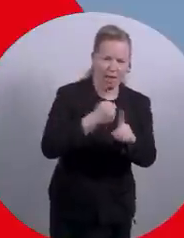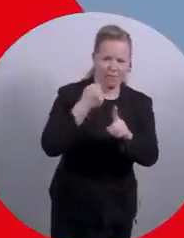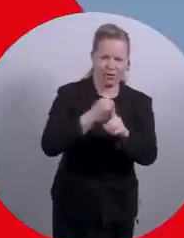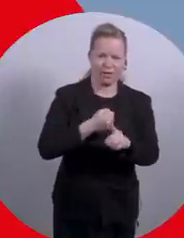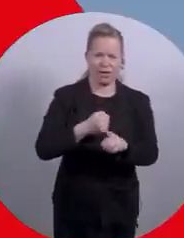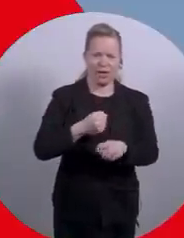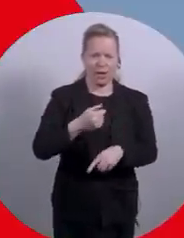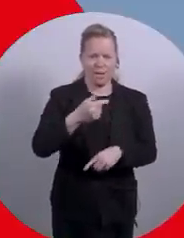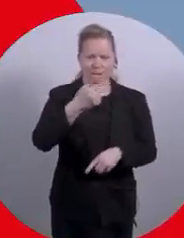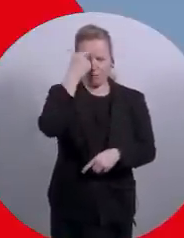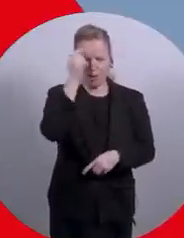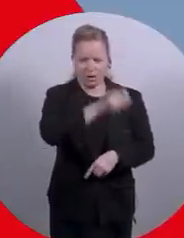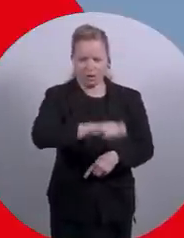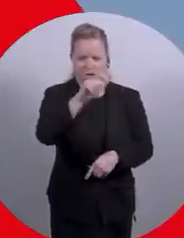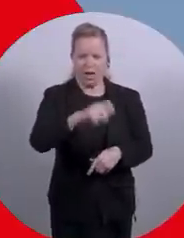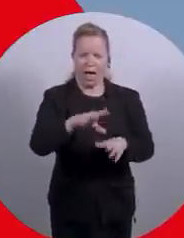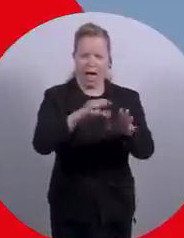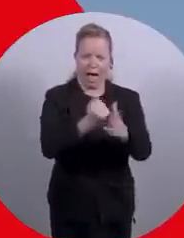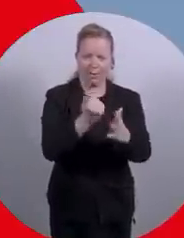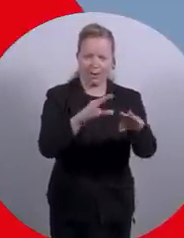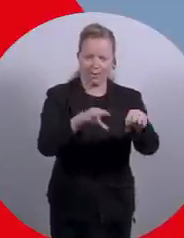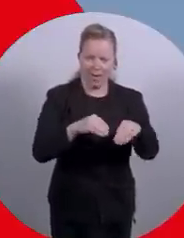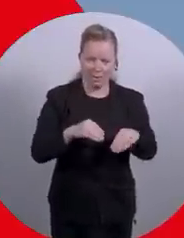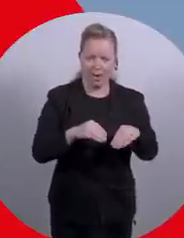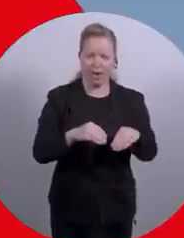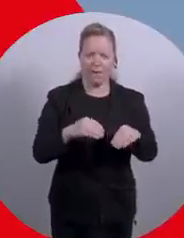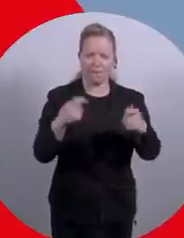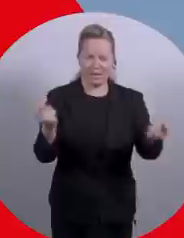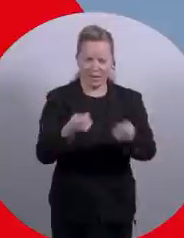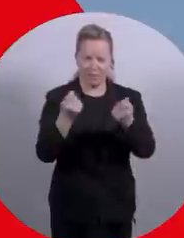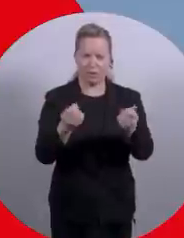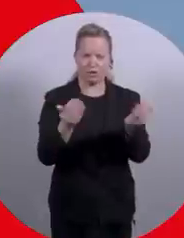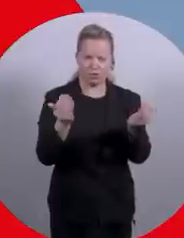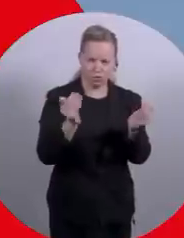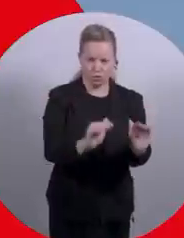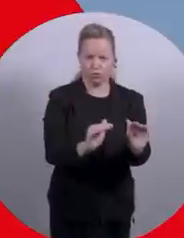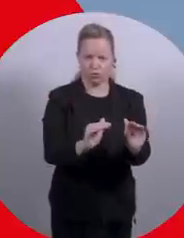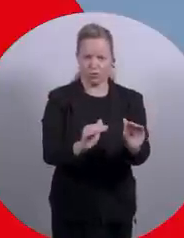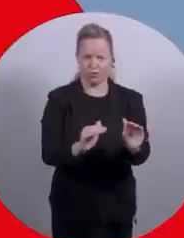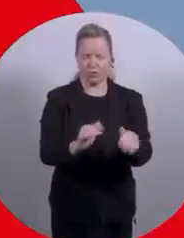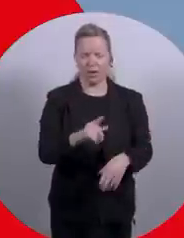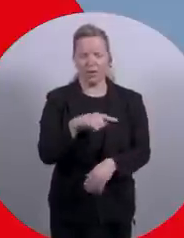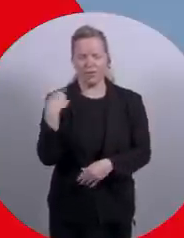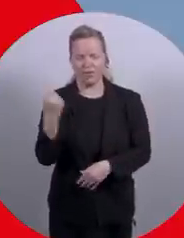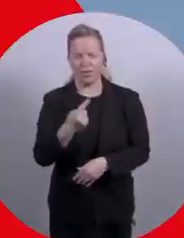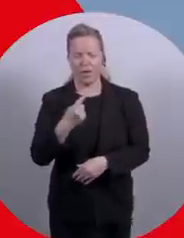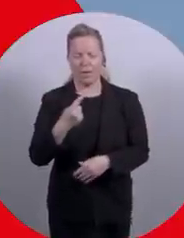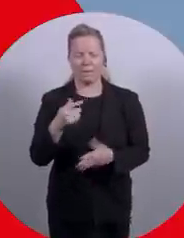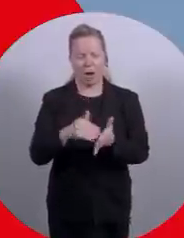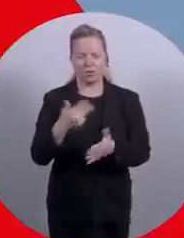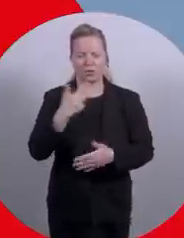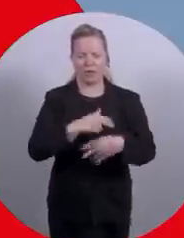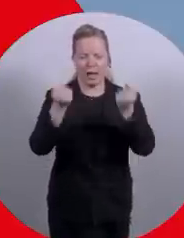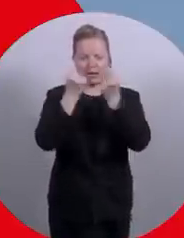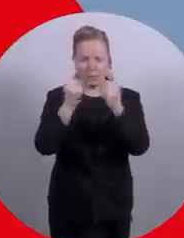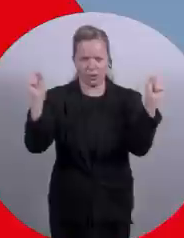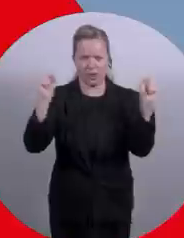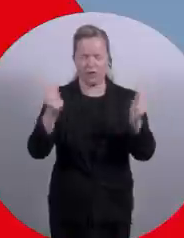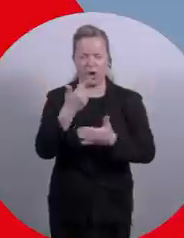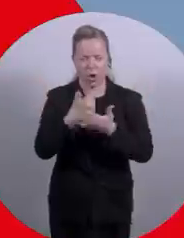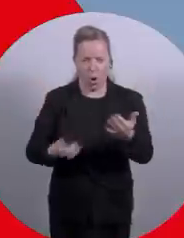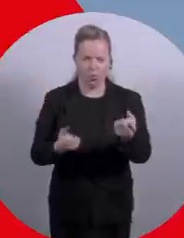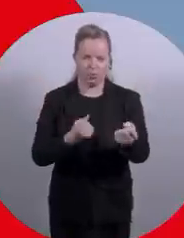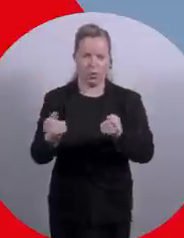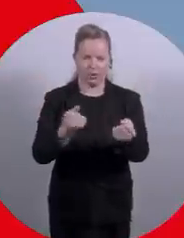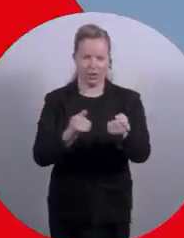der Arbeitnehmer und Arbeiter mit dem Betrieb kämpfen wir brauchen eine starke Sozialdemokratie wenn es darum geht Lohnpolitik zu machen wir